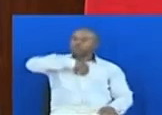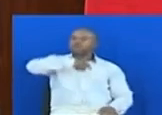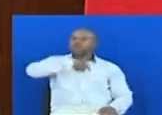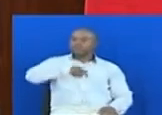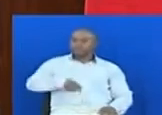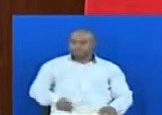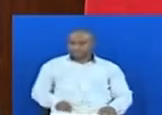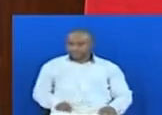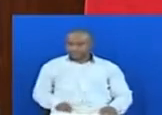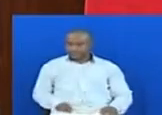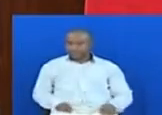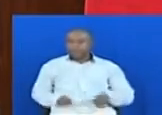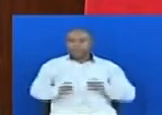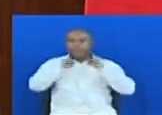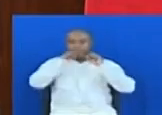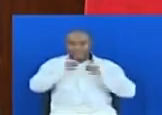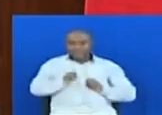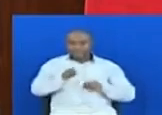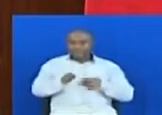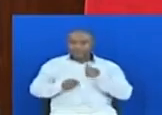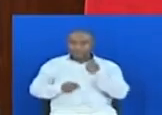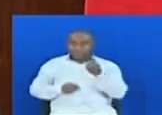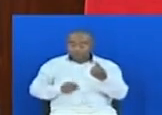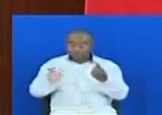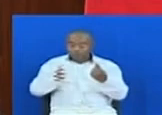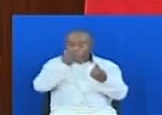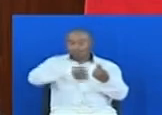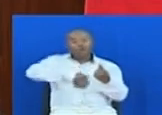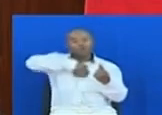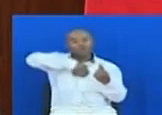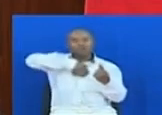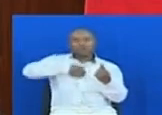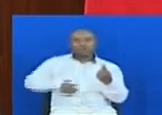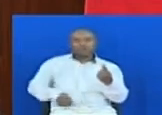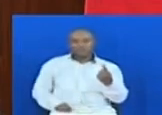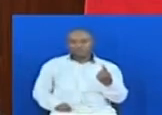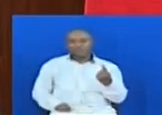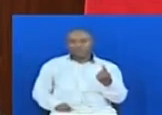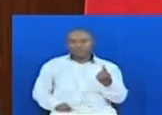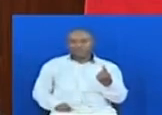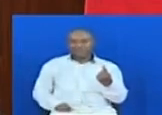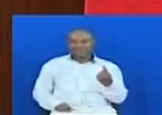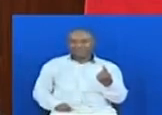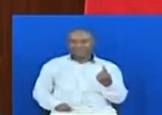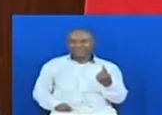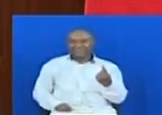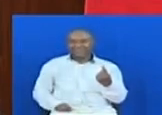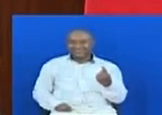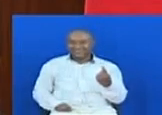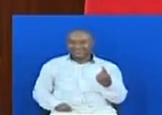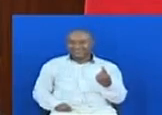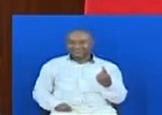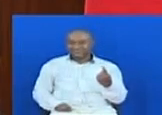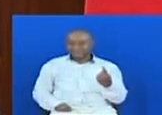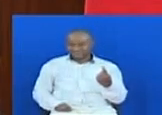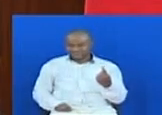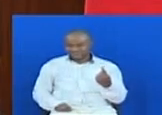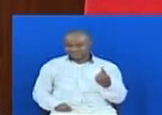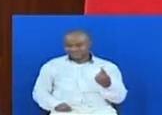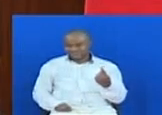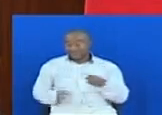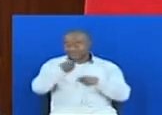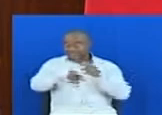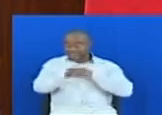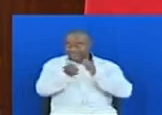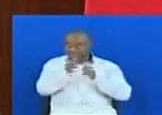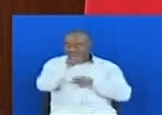madhara. Lazima uondoshe hofu ili uweze kuondosha madhara mbele yako. Katika